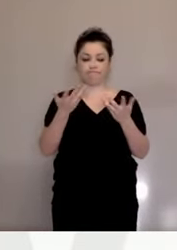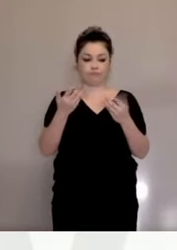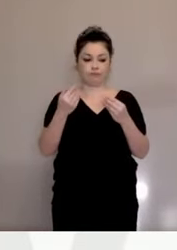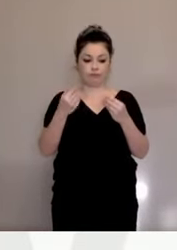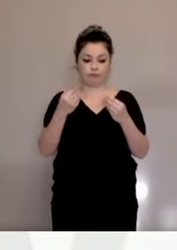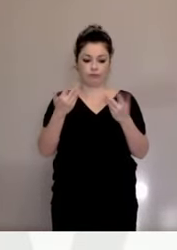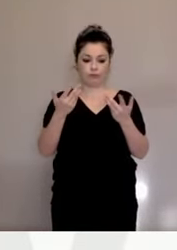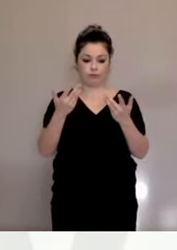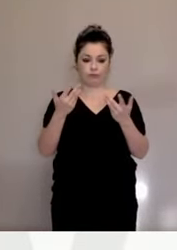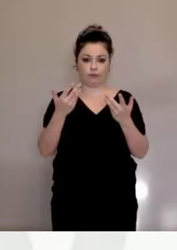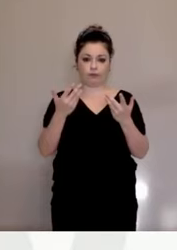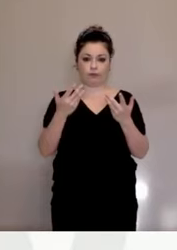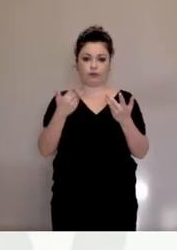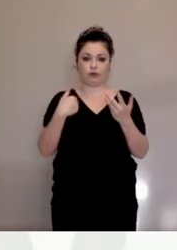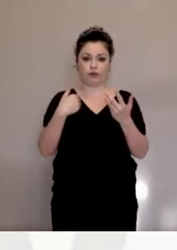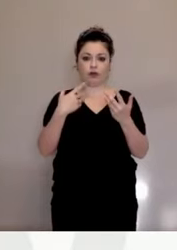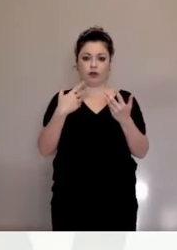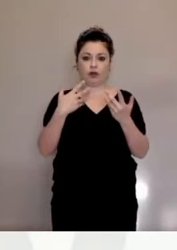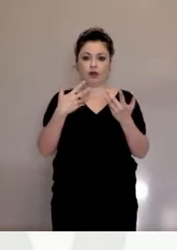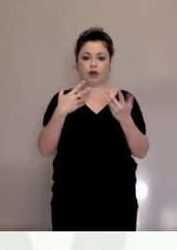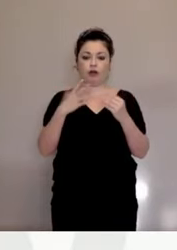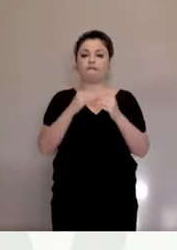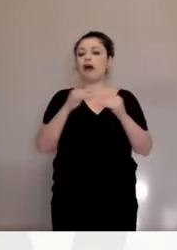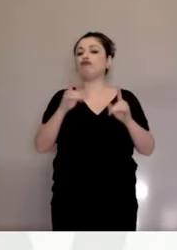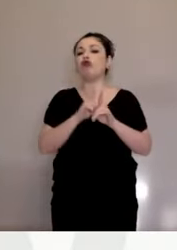e allora